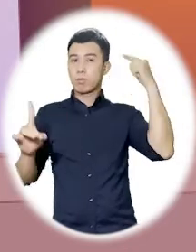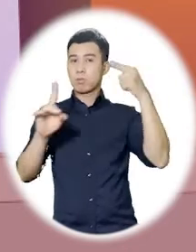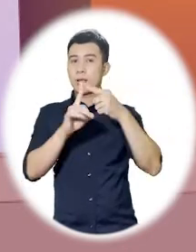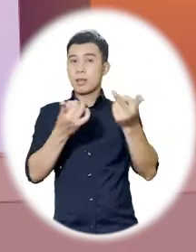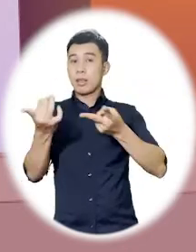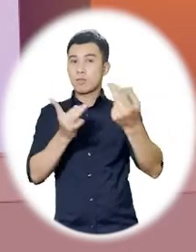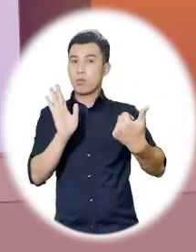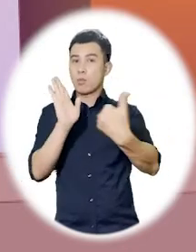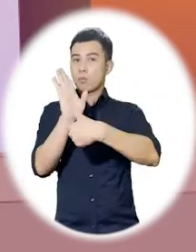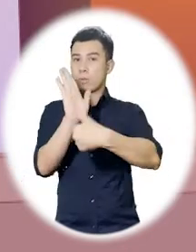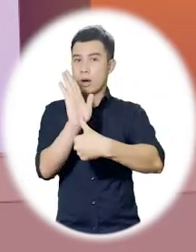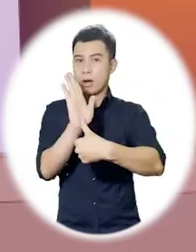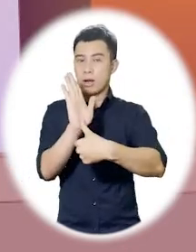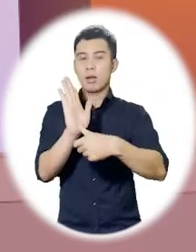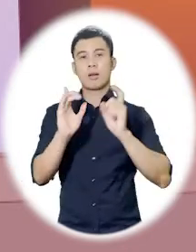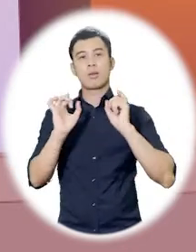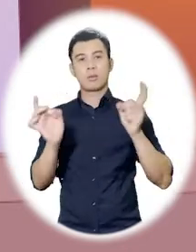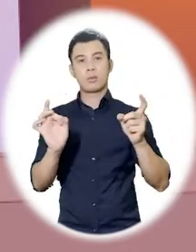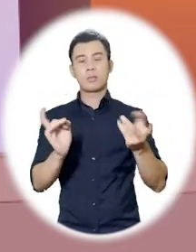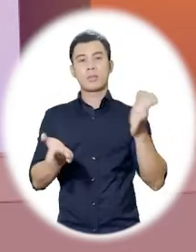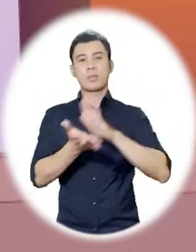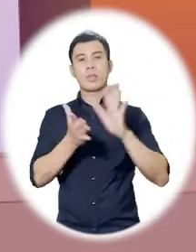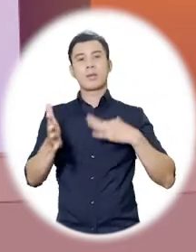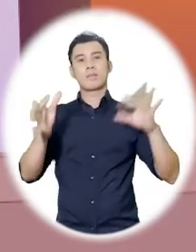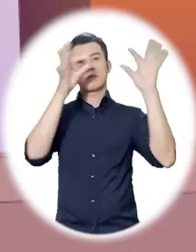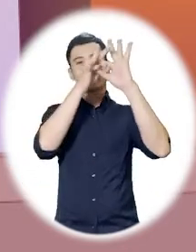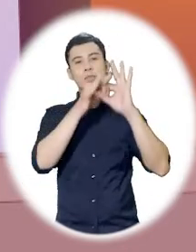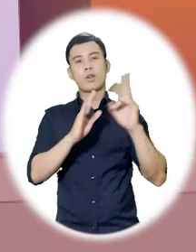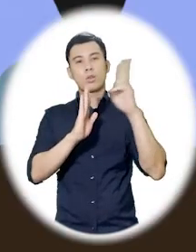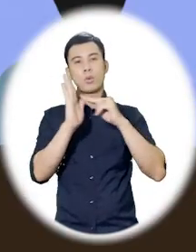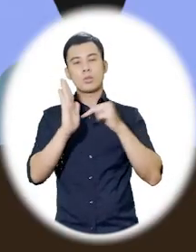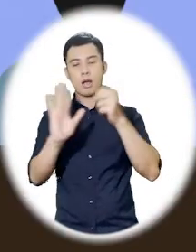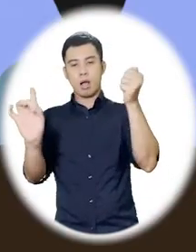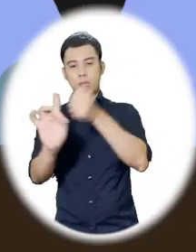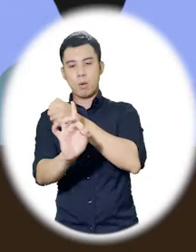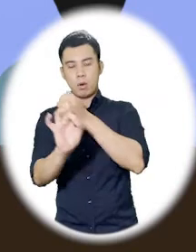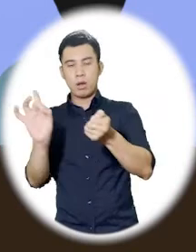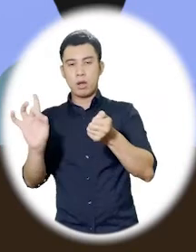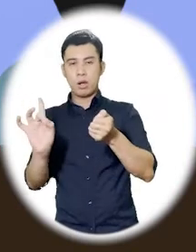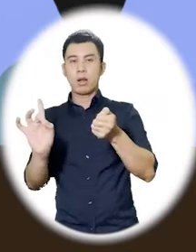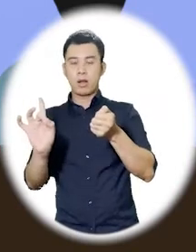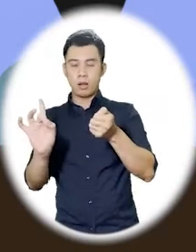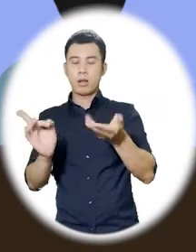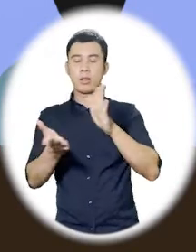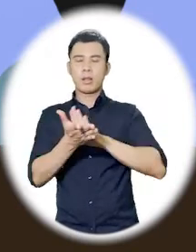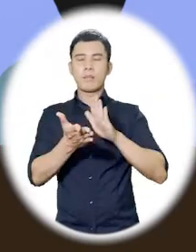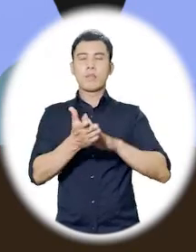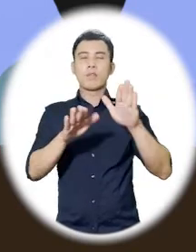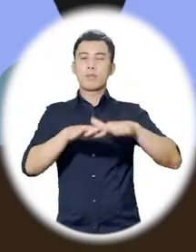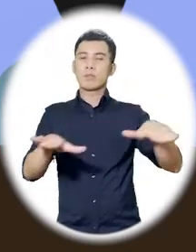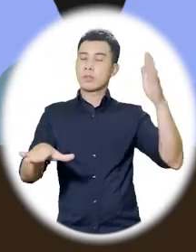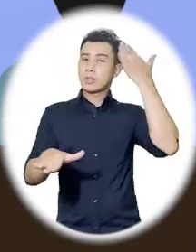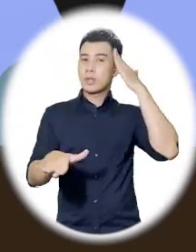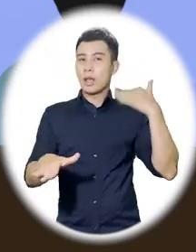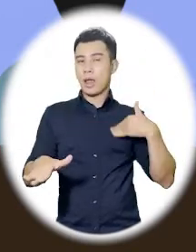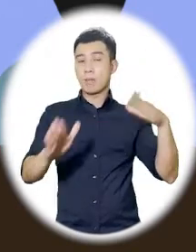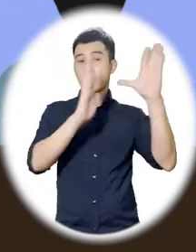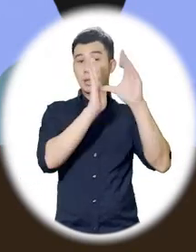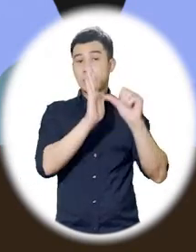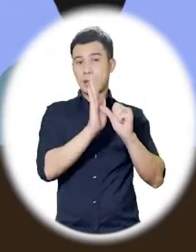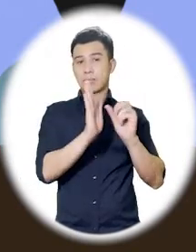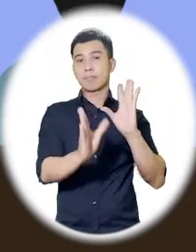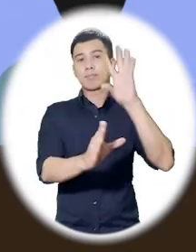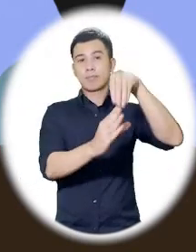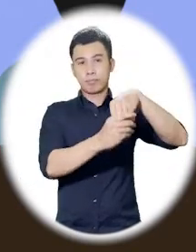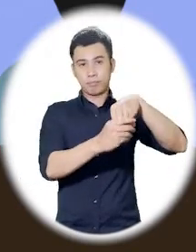bên, bảo đảm sự minh bạch trong quá trình cung cấp dịch vụ thiết yếu. Đồng thời, cần chú trọng lồng ghép nội dung về bạo lực với phụ nữ và trẻ em gái trong